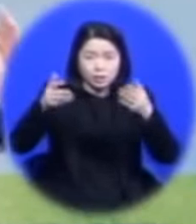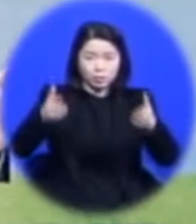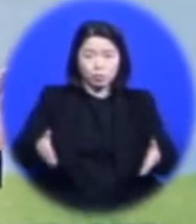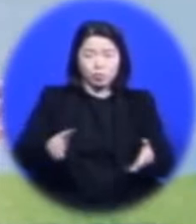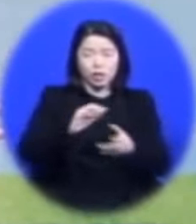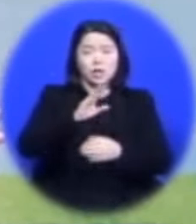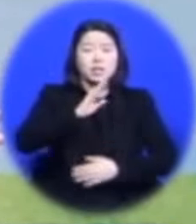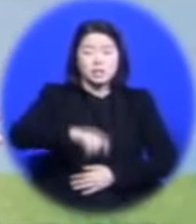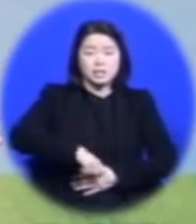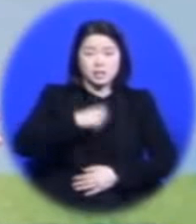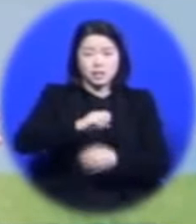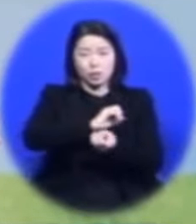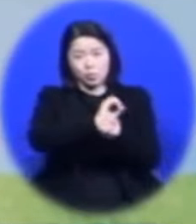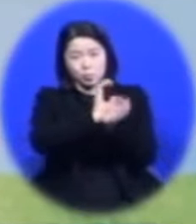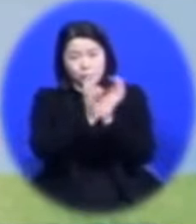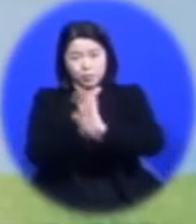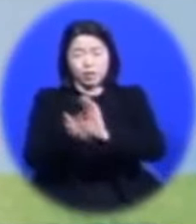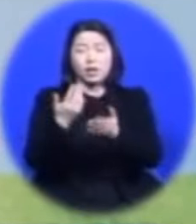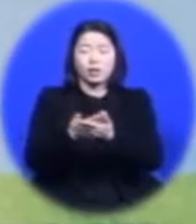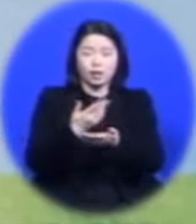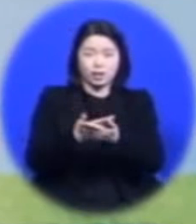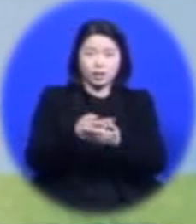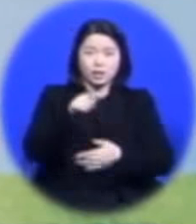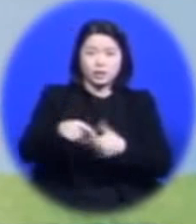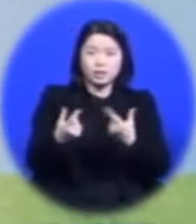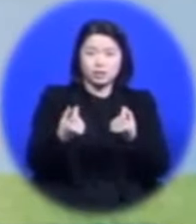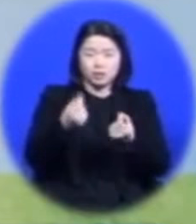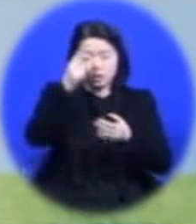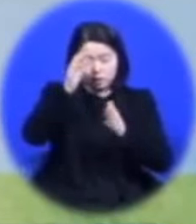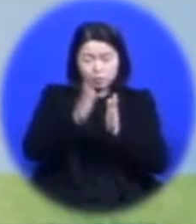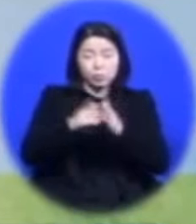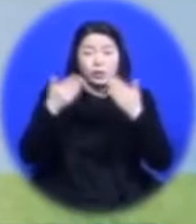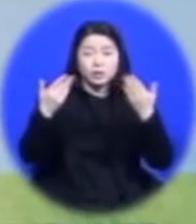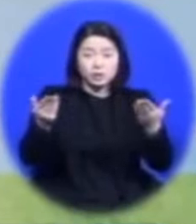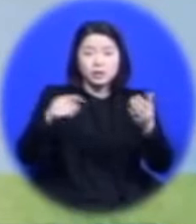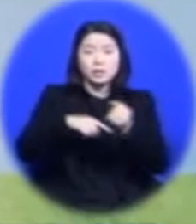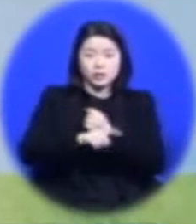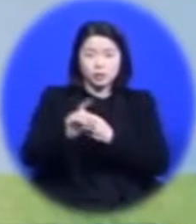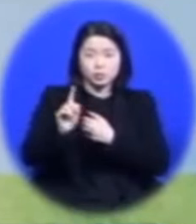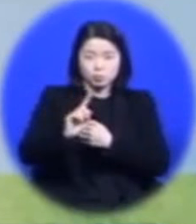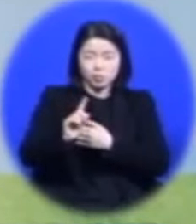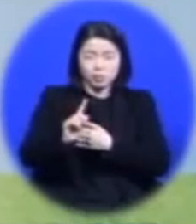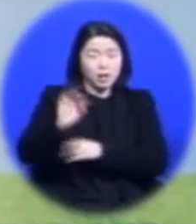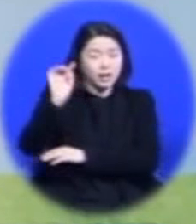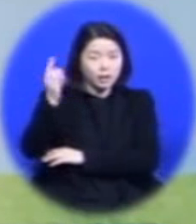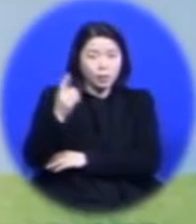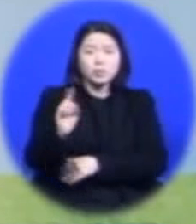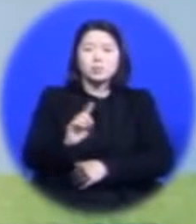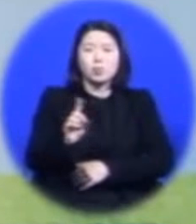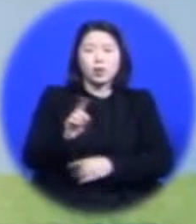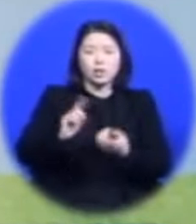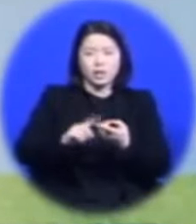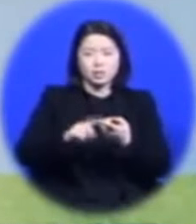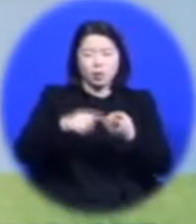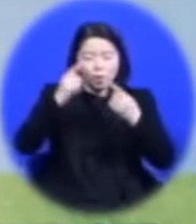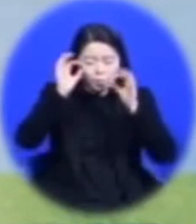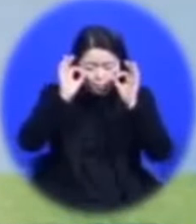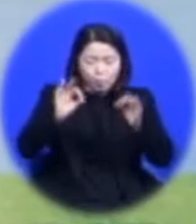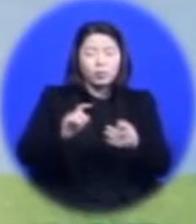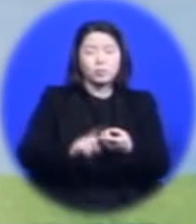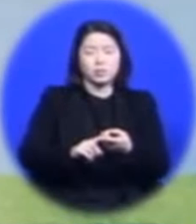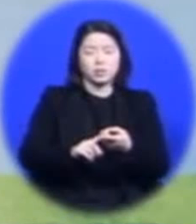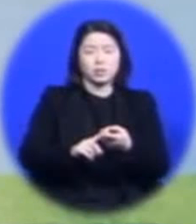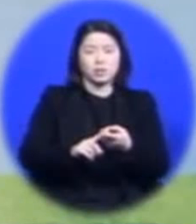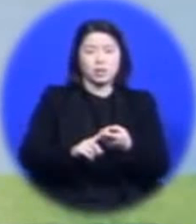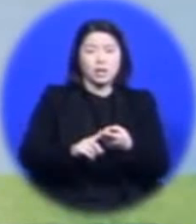꽃을 피우게 해 달라 이렇게 기도했다는 것은 다윗이 뭘 본 거예요 그냥은